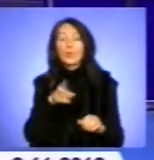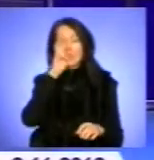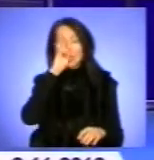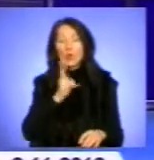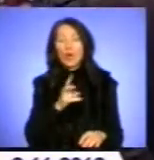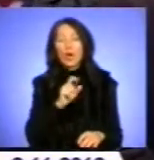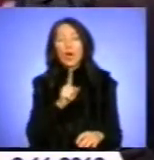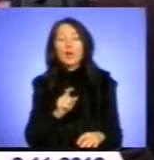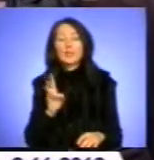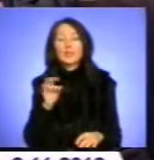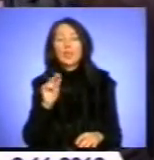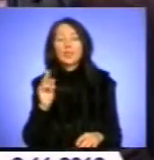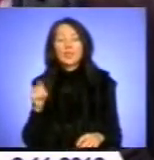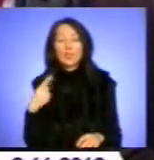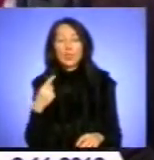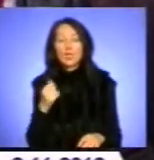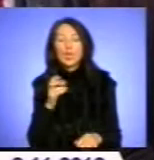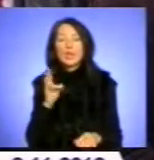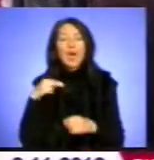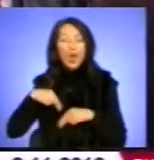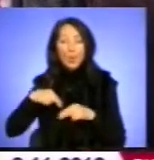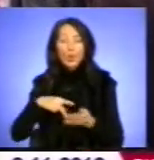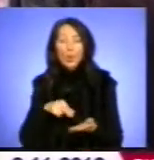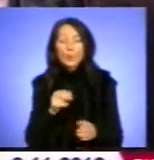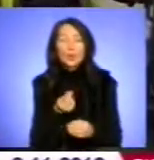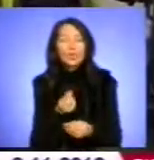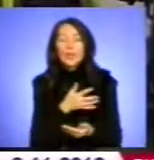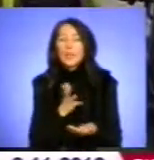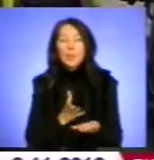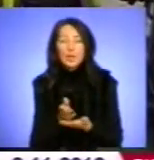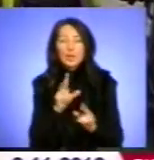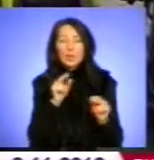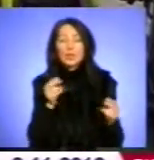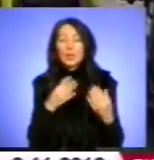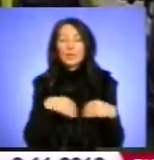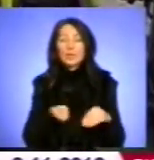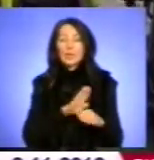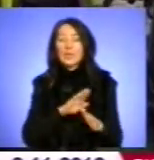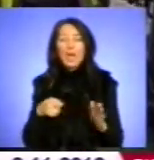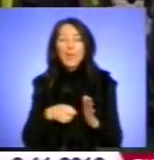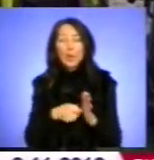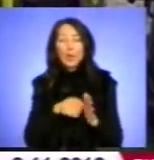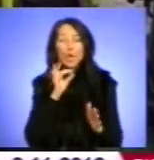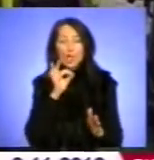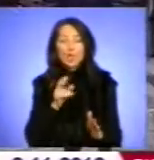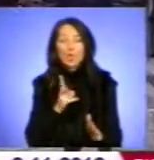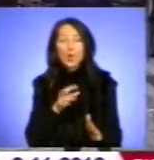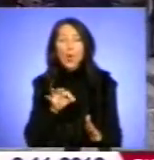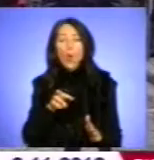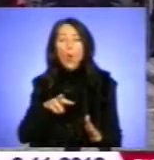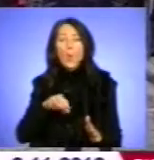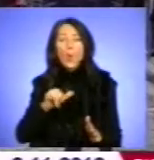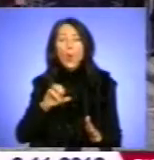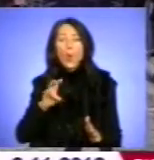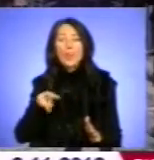області. На роботу ходимо, а грошей не платять. Обіцянками ж сім'ї не прогодуєш, кажуть комунальники Тернополя. Тому і